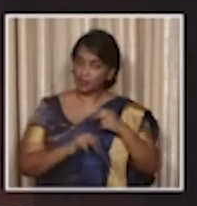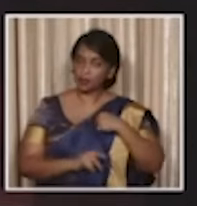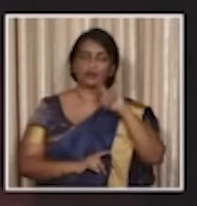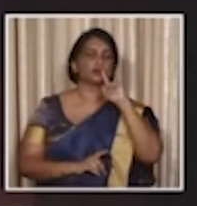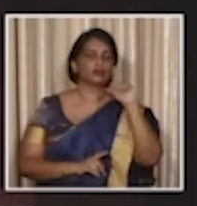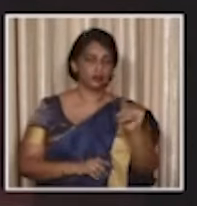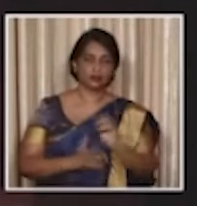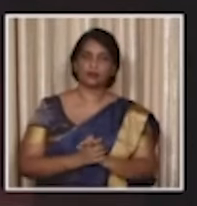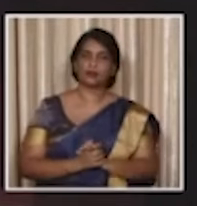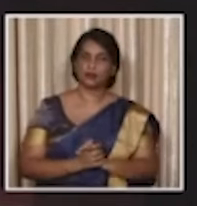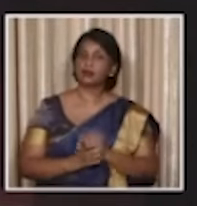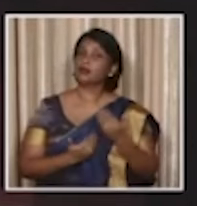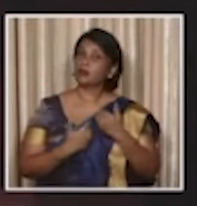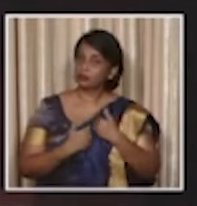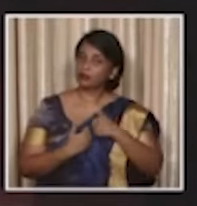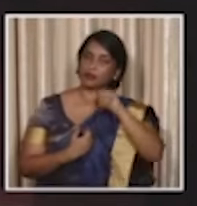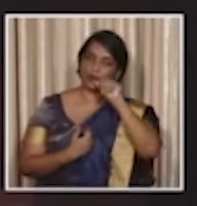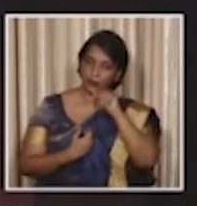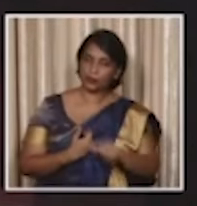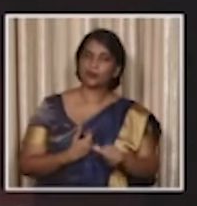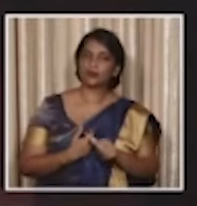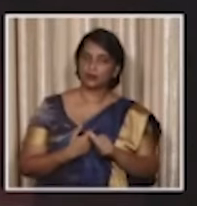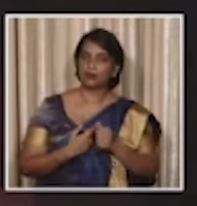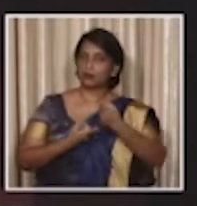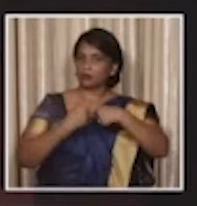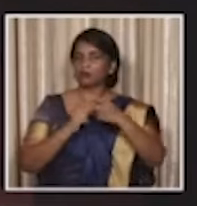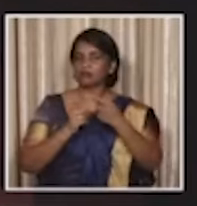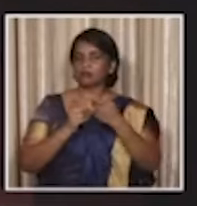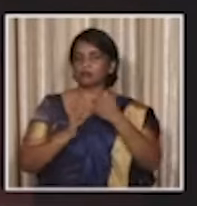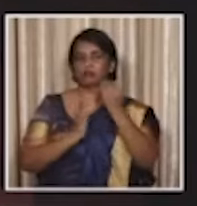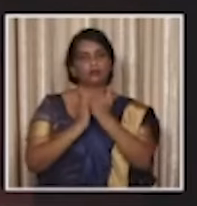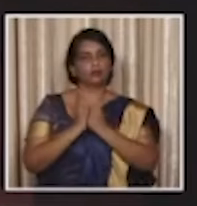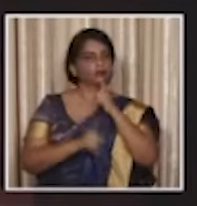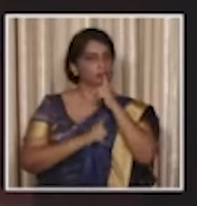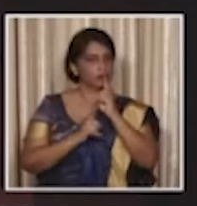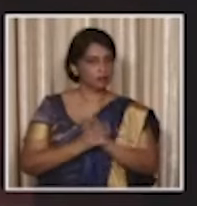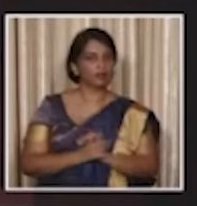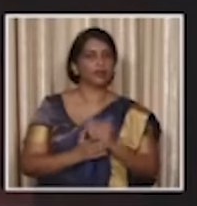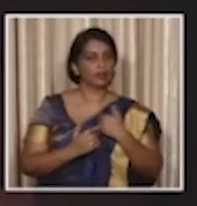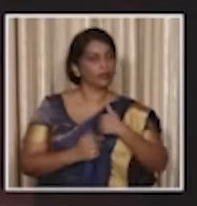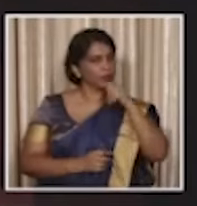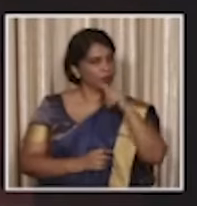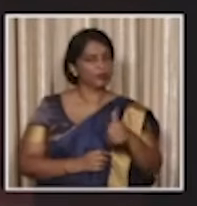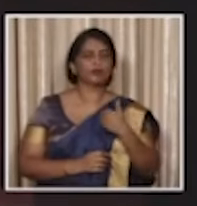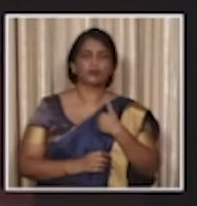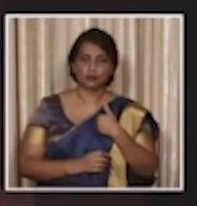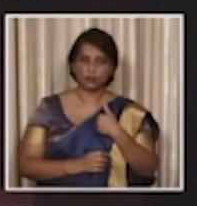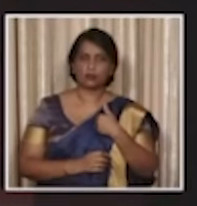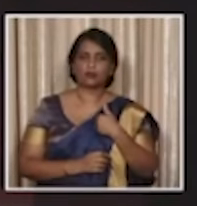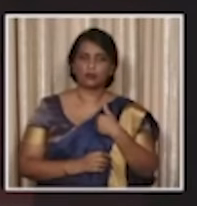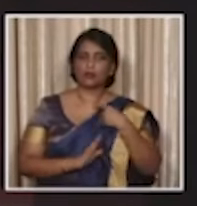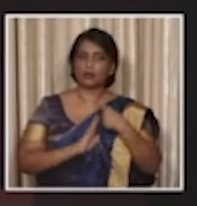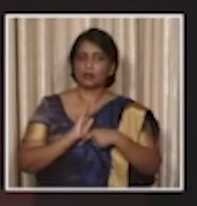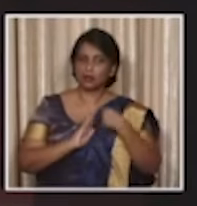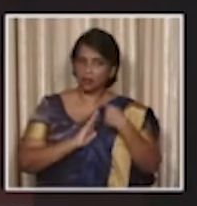තියෙනවා, අපි අනිවාර්යෙන්ම රීනෙගෝෂියේෂන් එකකට යනවා, අපි අනිවාර්යෙන්ම මේ